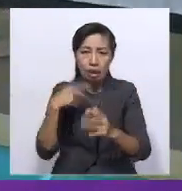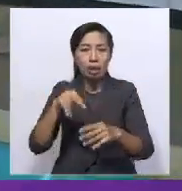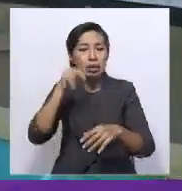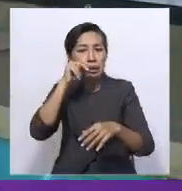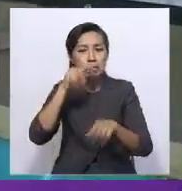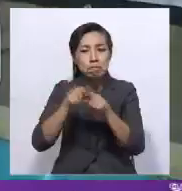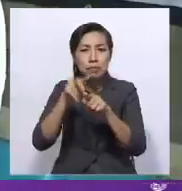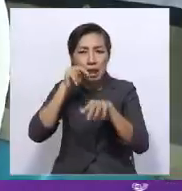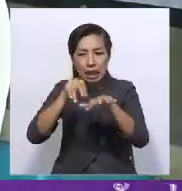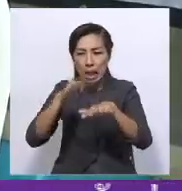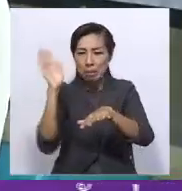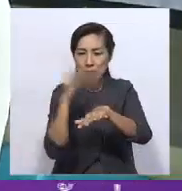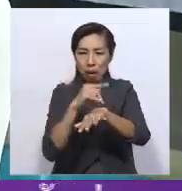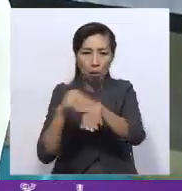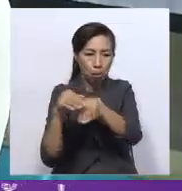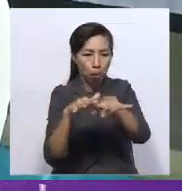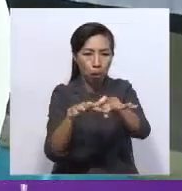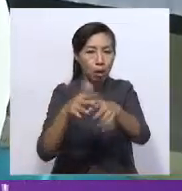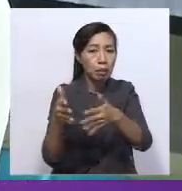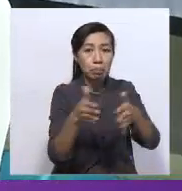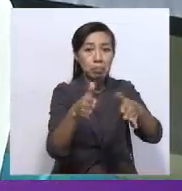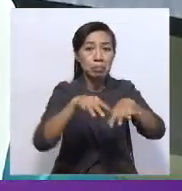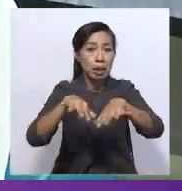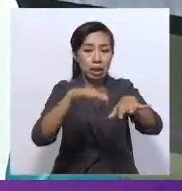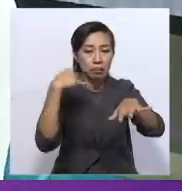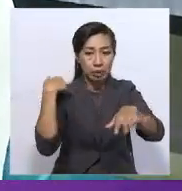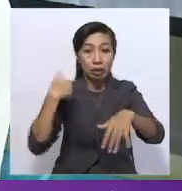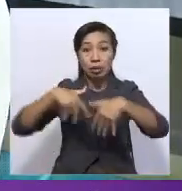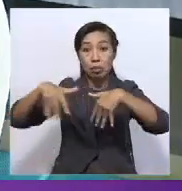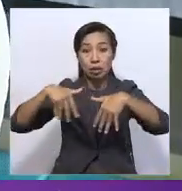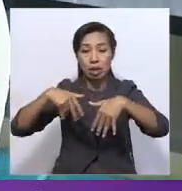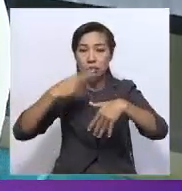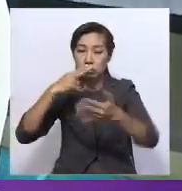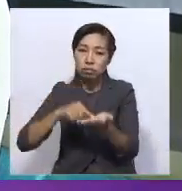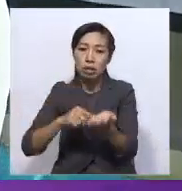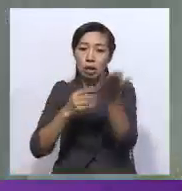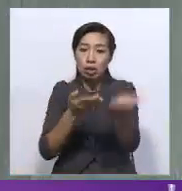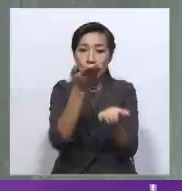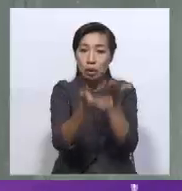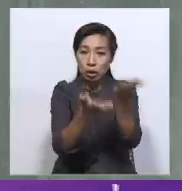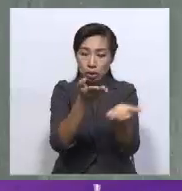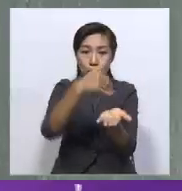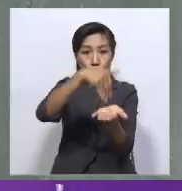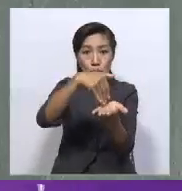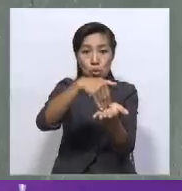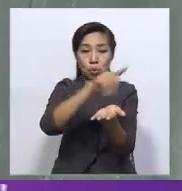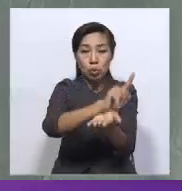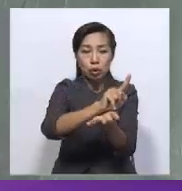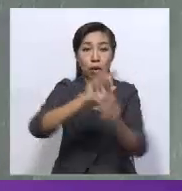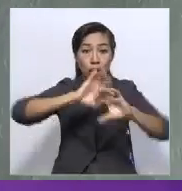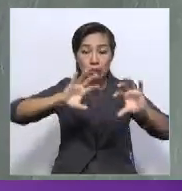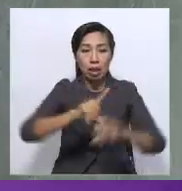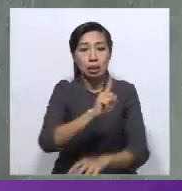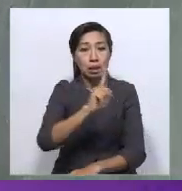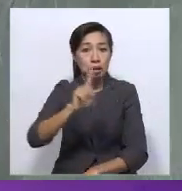าจีนโดยในขณะนี้มีประชาชนมายื่นเรื่องที่ศูนย์รับเรื่องราวร้องทุกข์ของรัฐบาล1111ส่วนหน้า